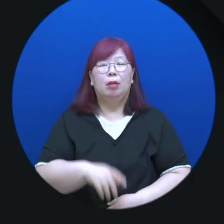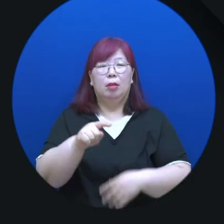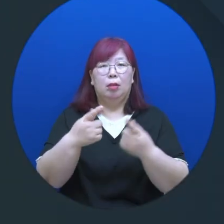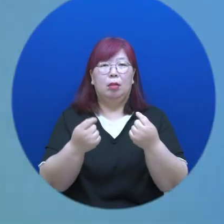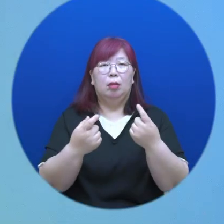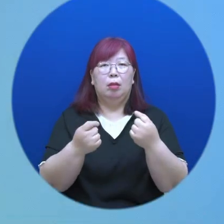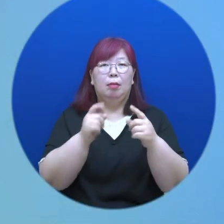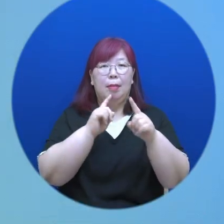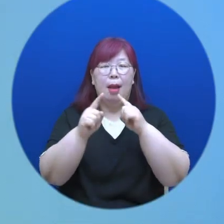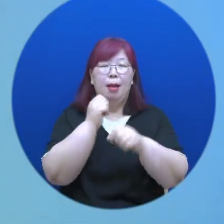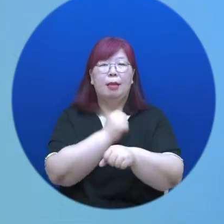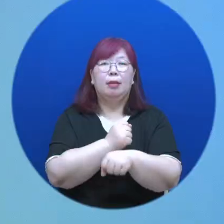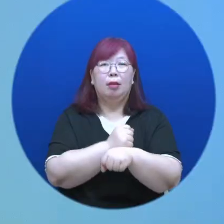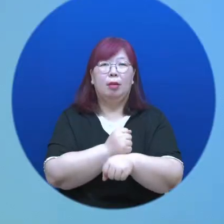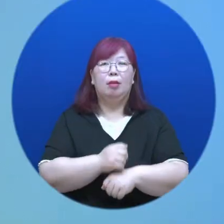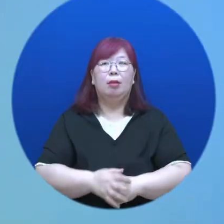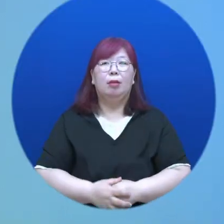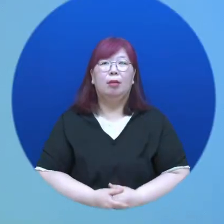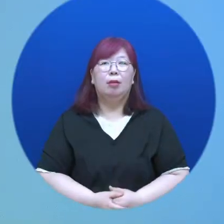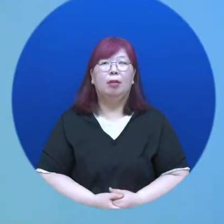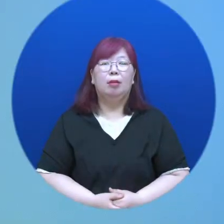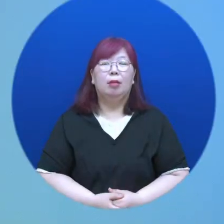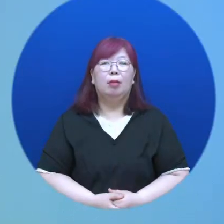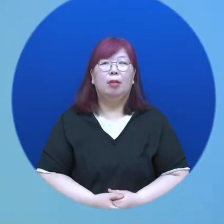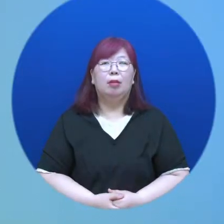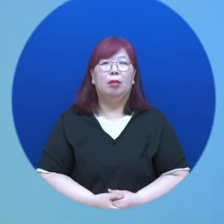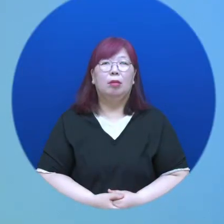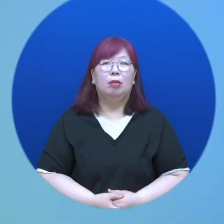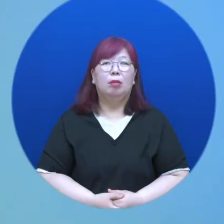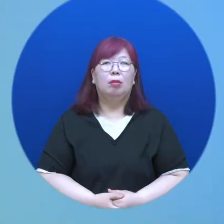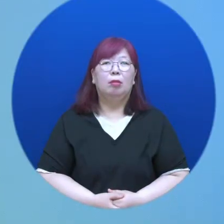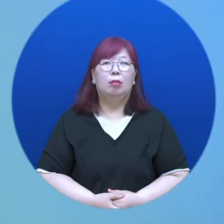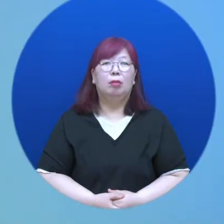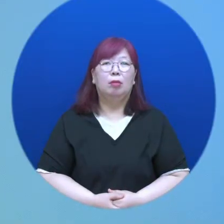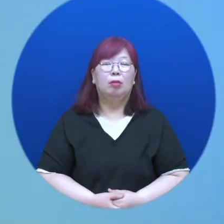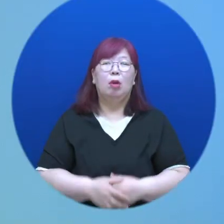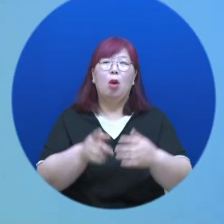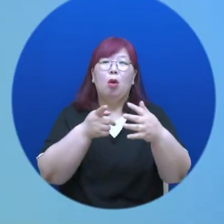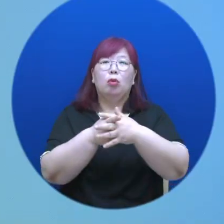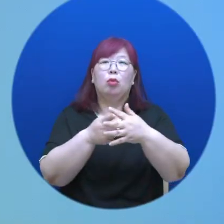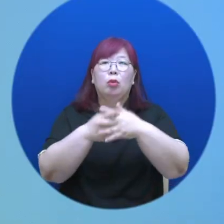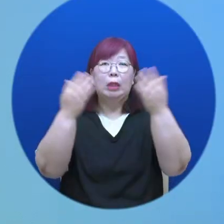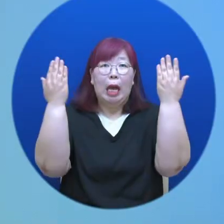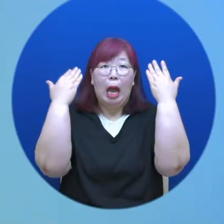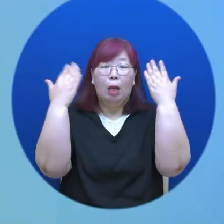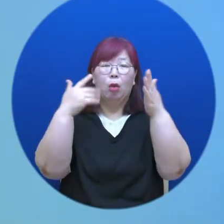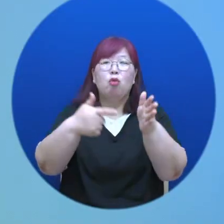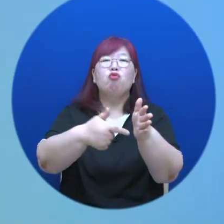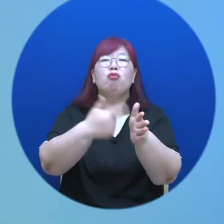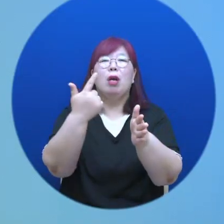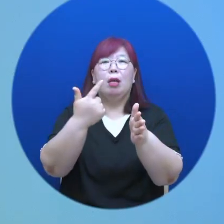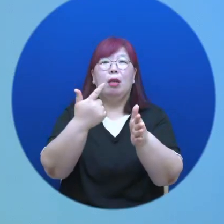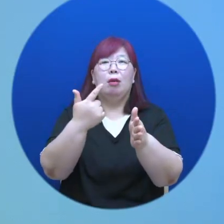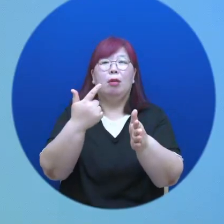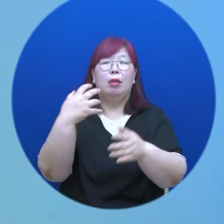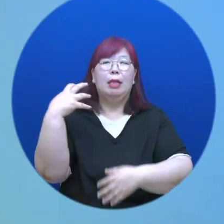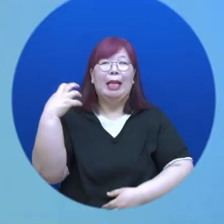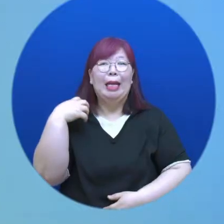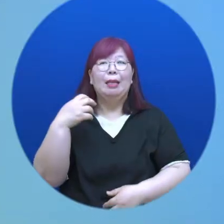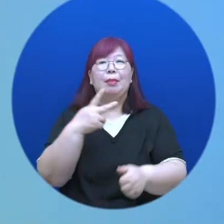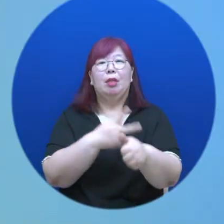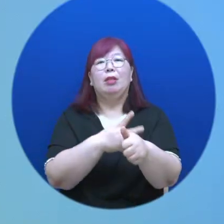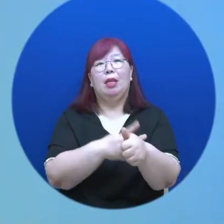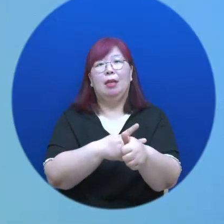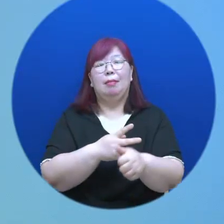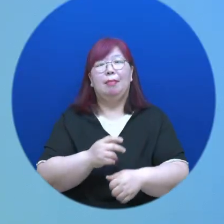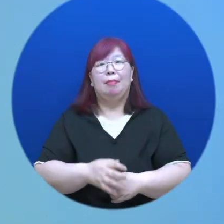하더라고요. 이분이 초등학교 6학년 담임 선생님이 있었어요.